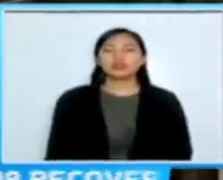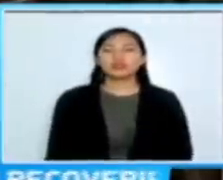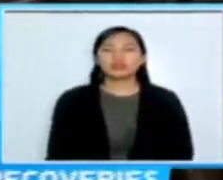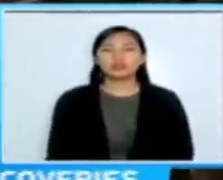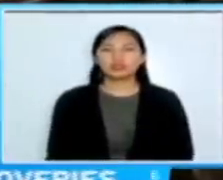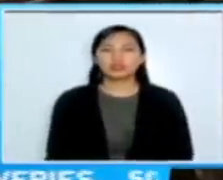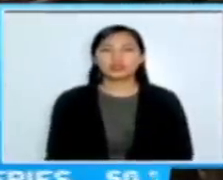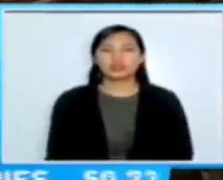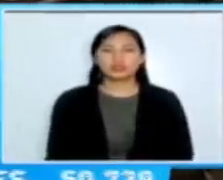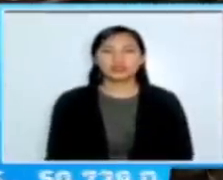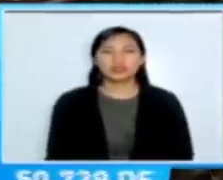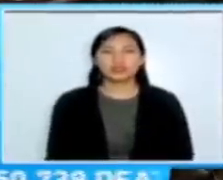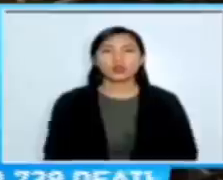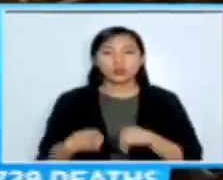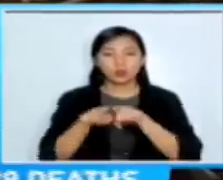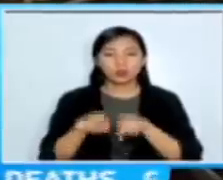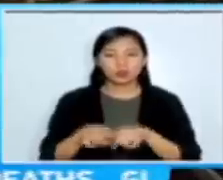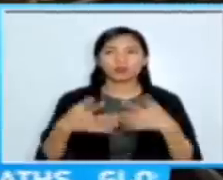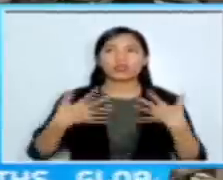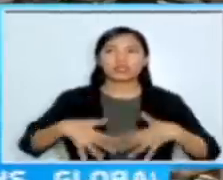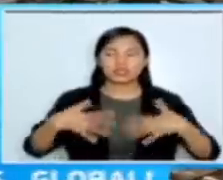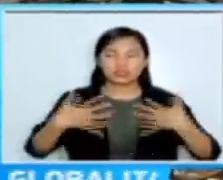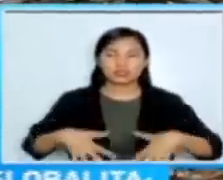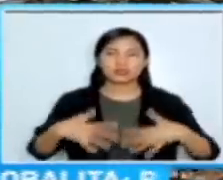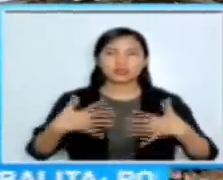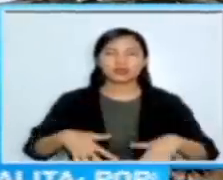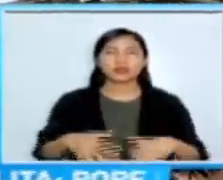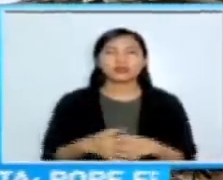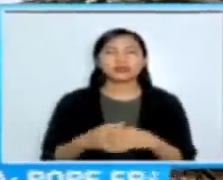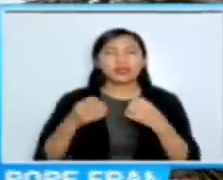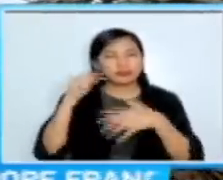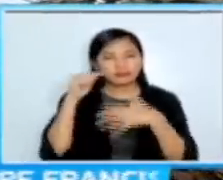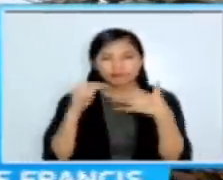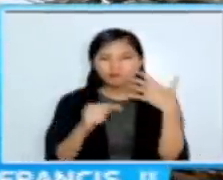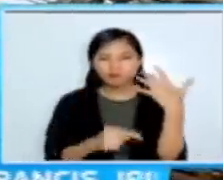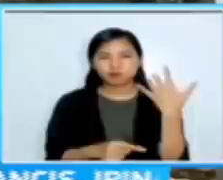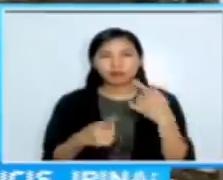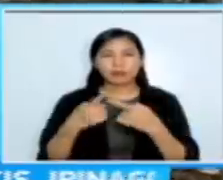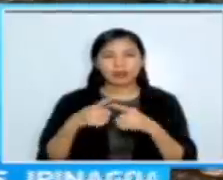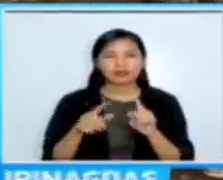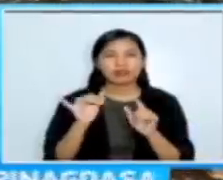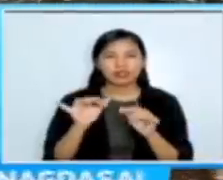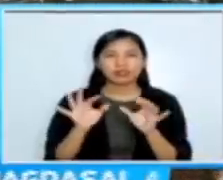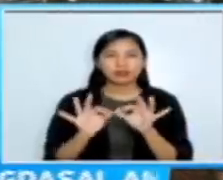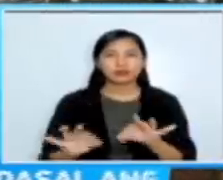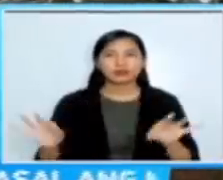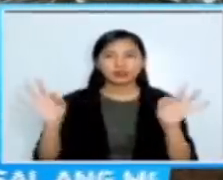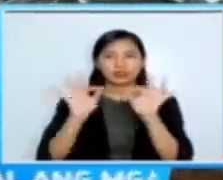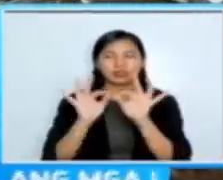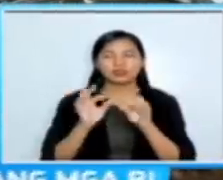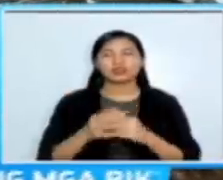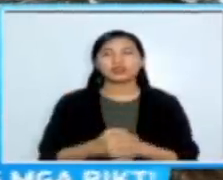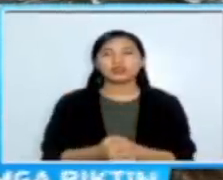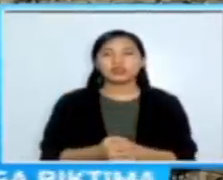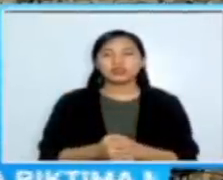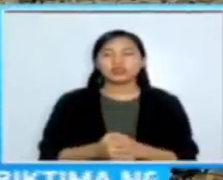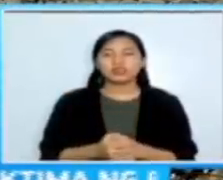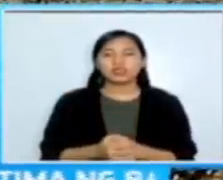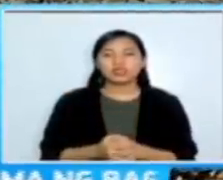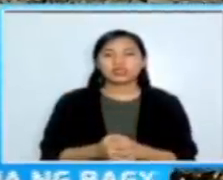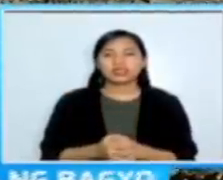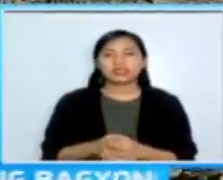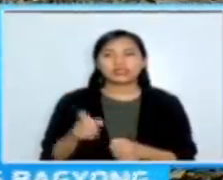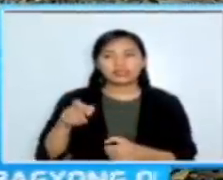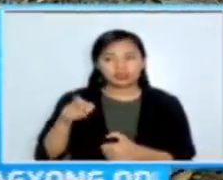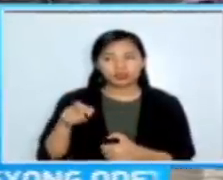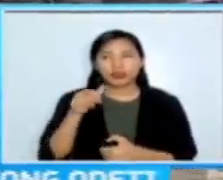pangkasuotan lang sa araw na yan. Okay. Marami pa, pero ito yung tingin kong pinakamahalaga na tatawid ulit sa ilang linggo sa Dinaga.